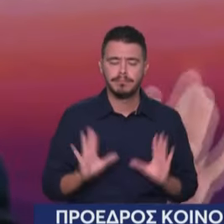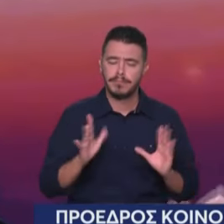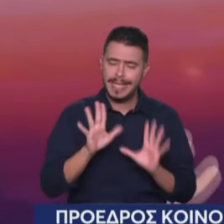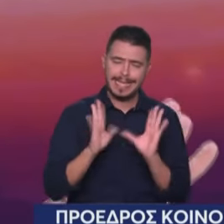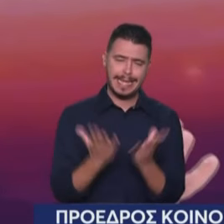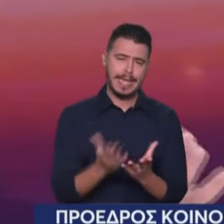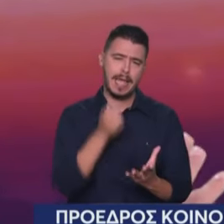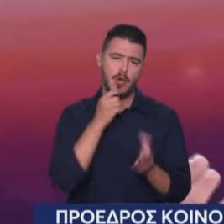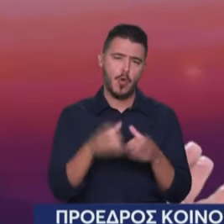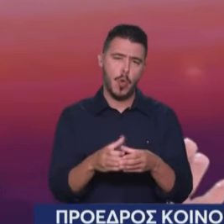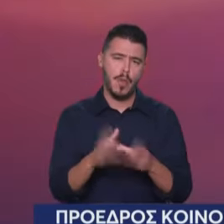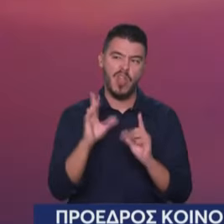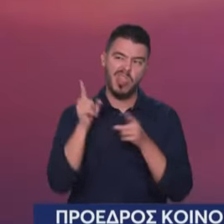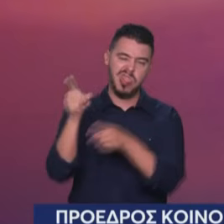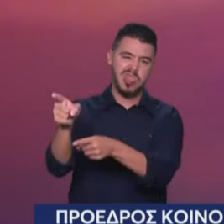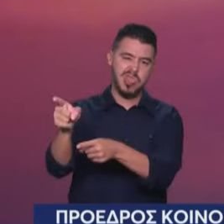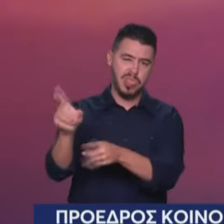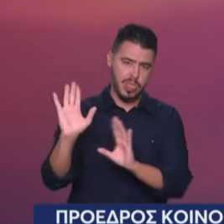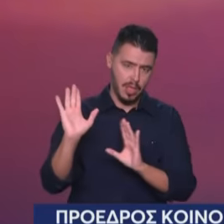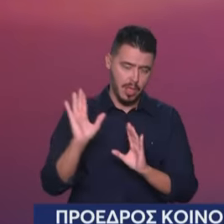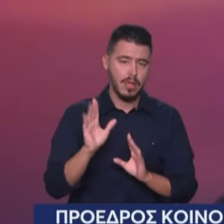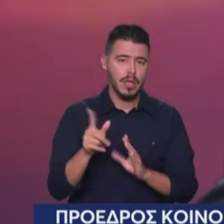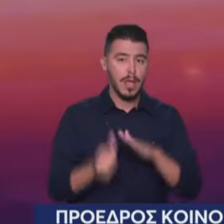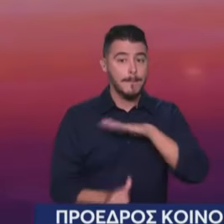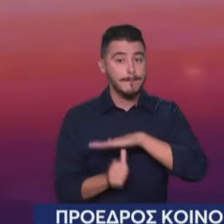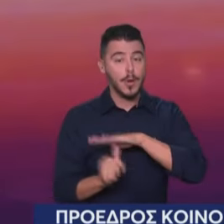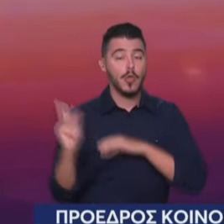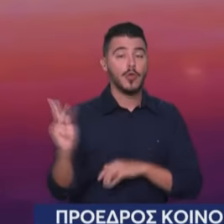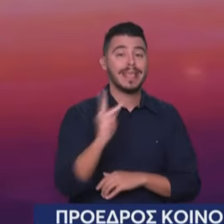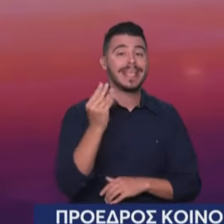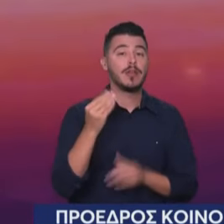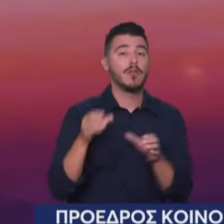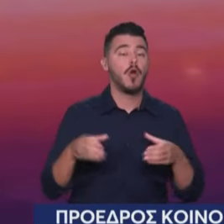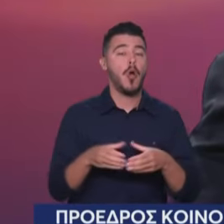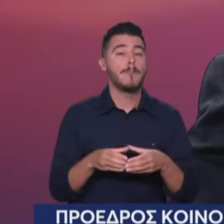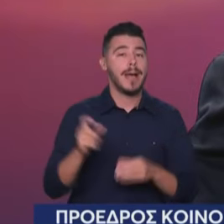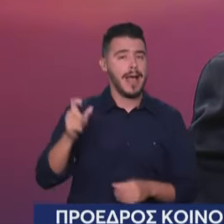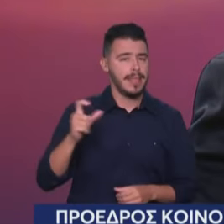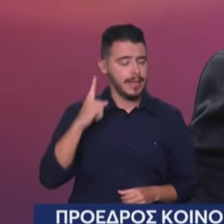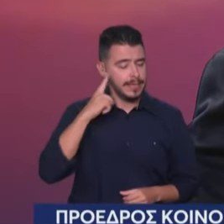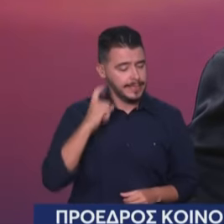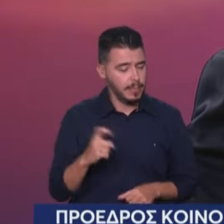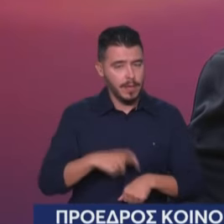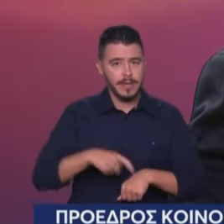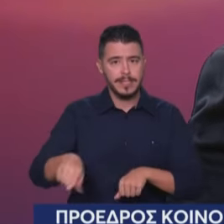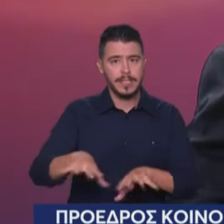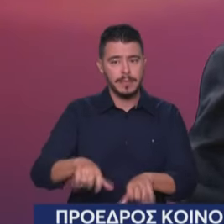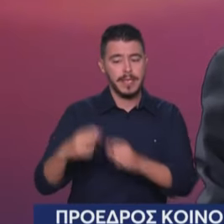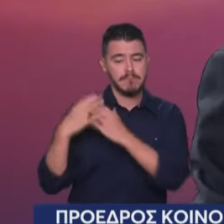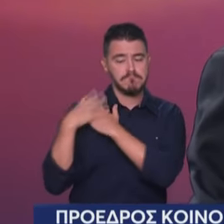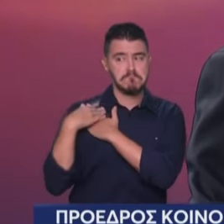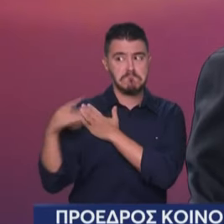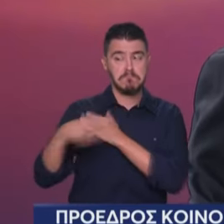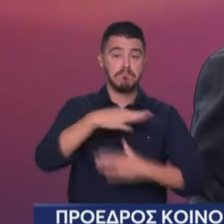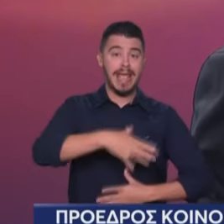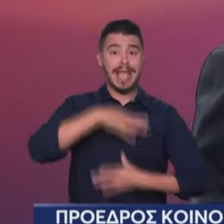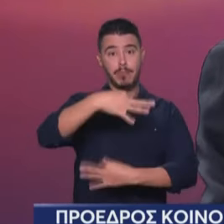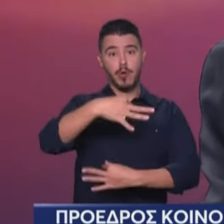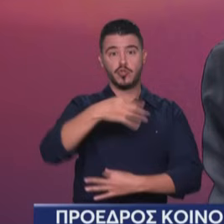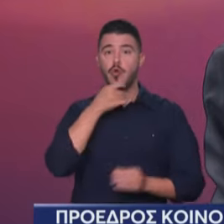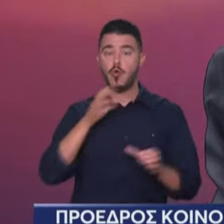ΣΥΡΙΖΑ και μιλώ στον πρόεδρο της κοινοβουλευτικής ομάδας και γι' αυτό είπα στην αρχή τον αρκαλιευτή. Έχετε πάρει πάνω σας την εκπροσώπηση του κόμματος. Άρα, αυτή τη